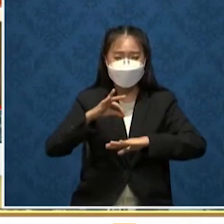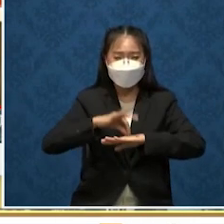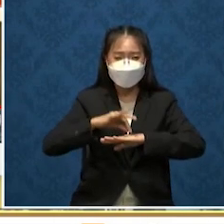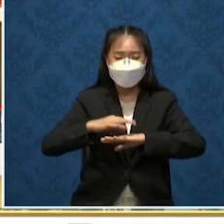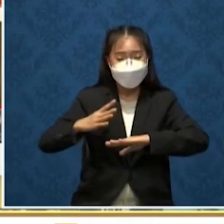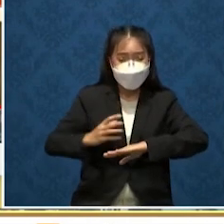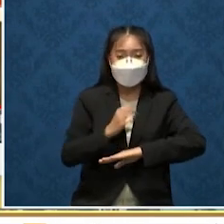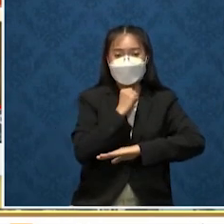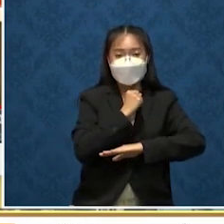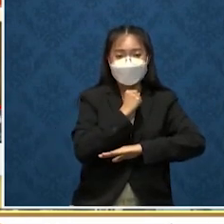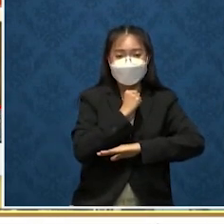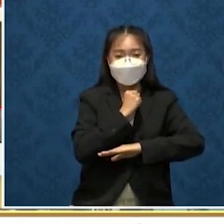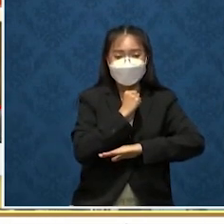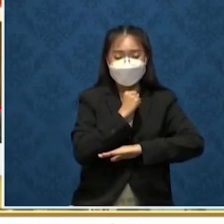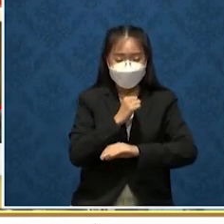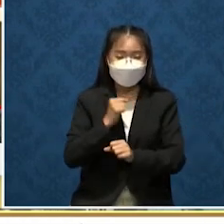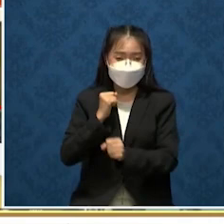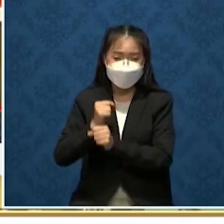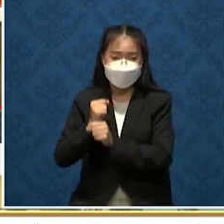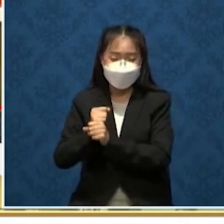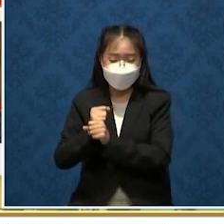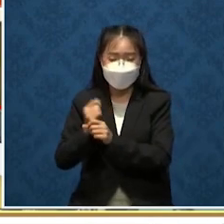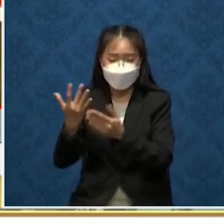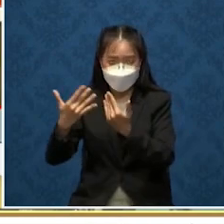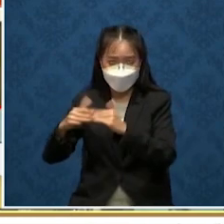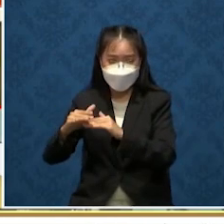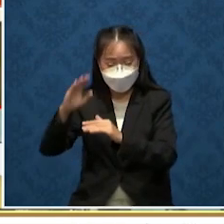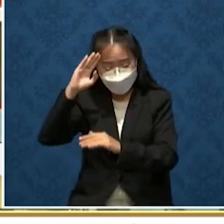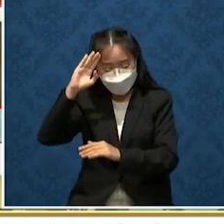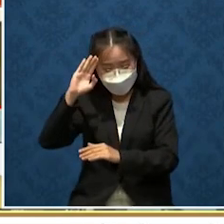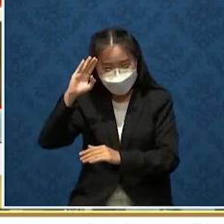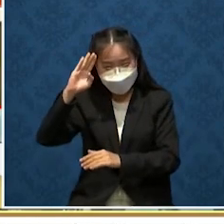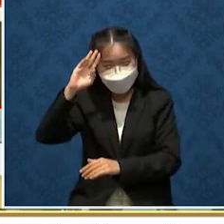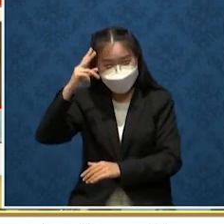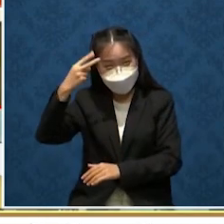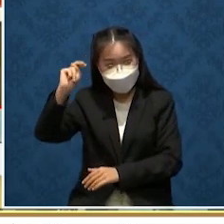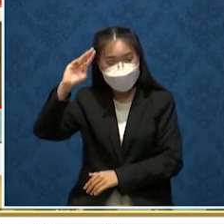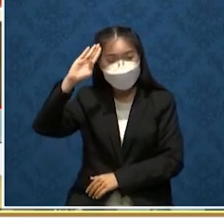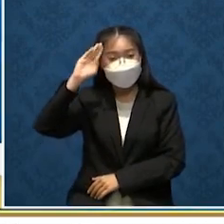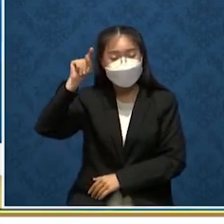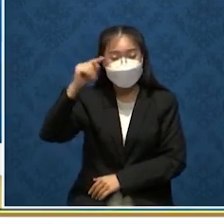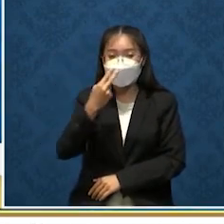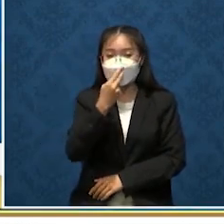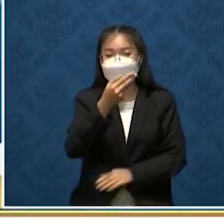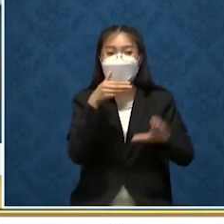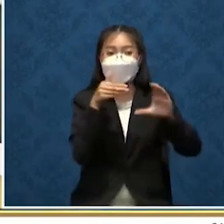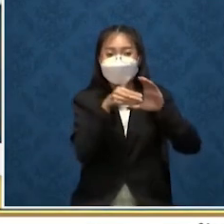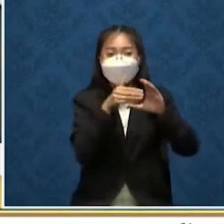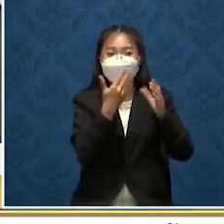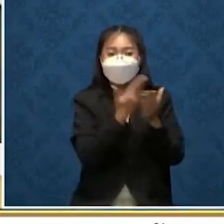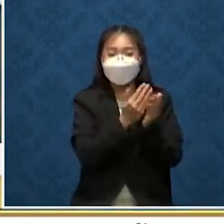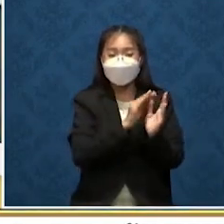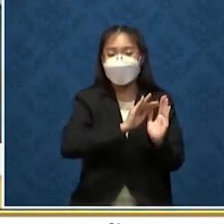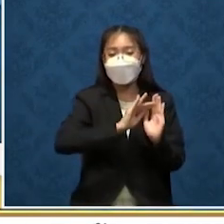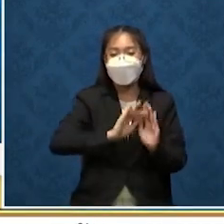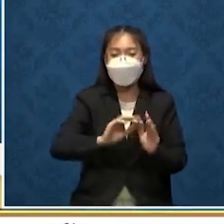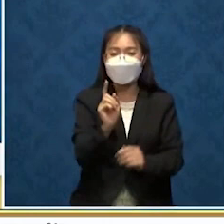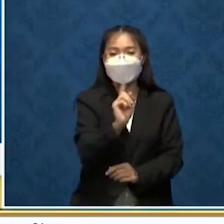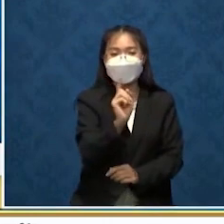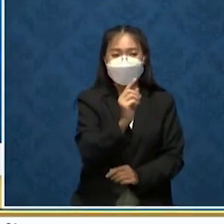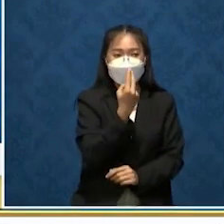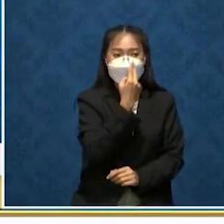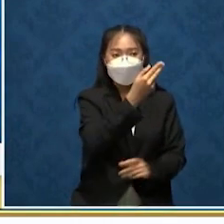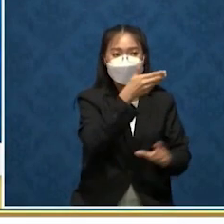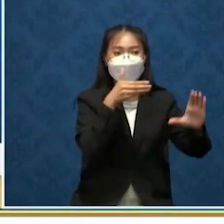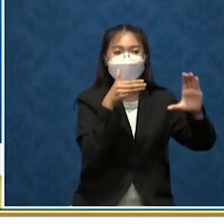เป็นลูกน้องพลเอกประยุทธ์จันทร์โอชานะครับมาดูสไลด์กระบวนการทุจริต ebiddingว่าเอาเงินไปไว้ที่ไหนกันนะครับสไลด์แรก